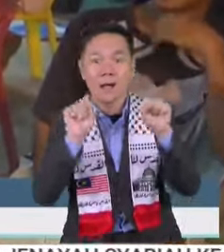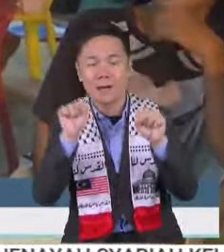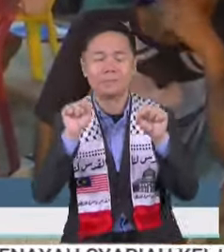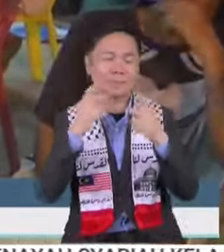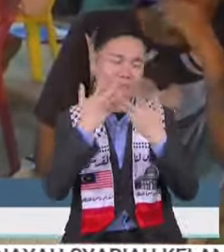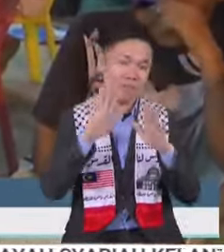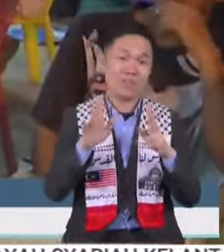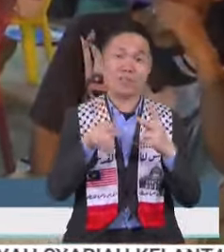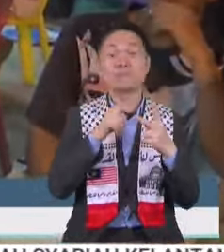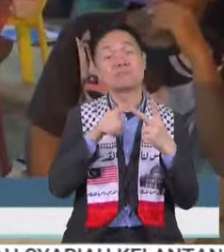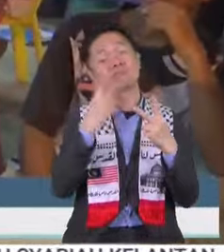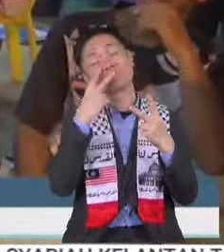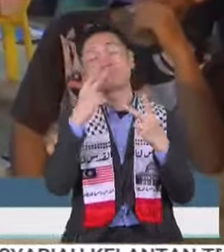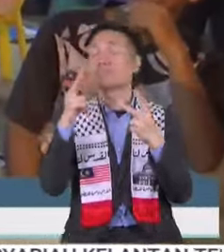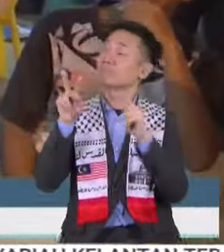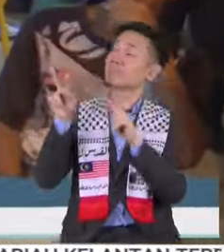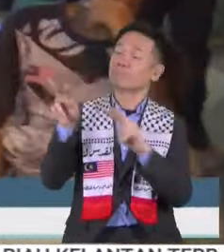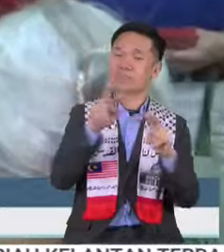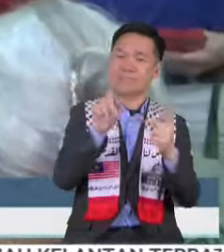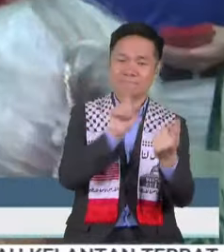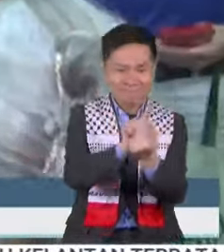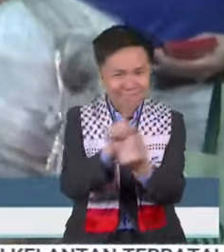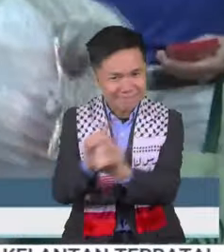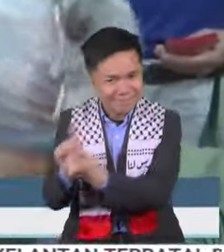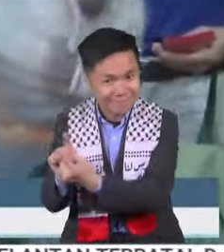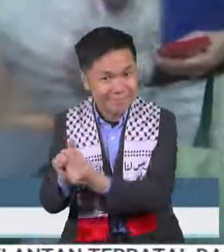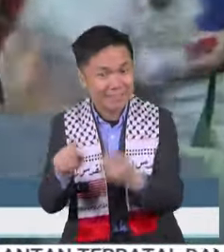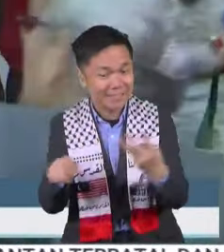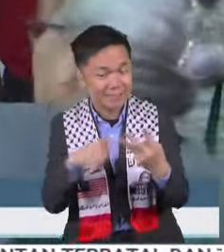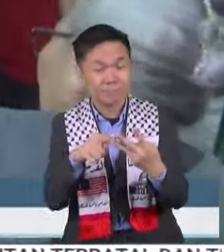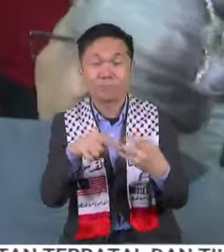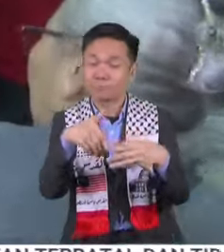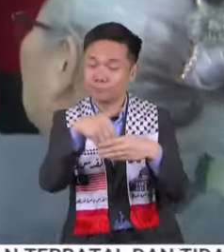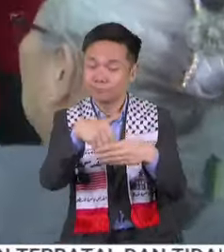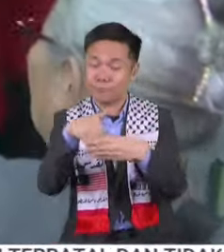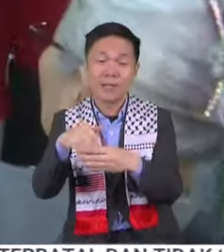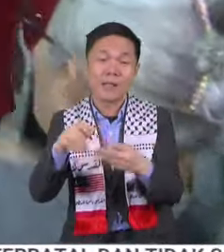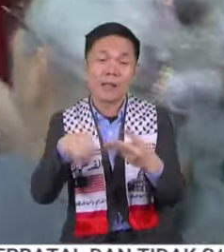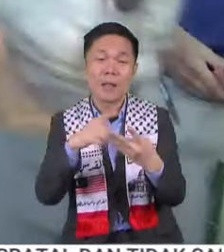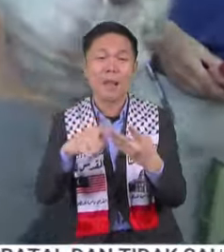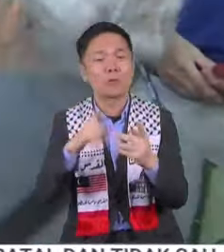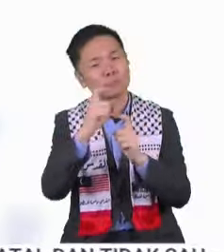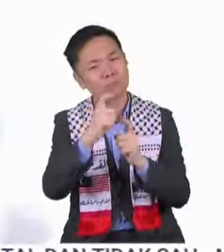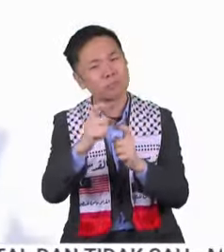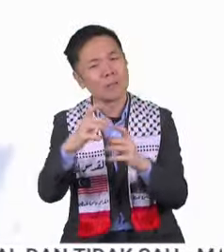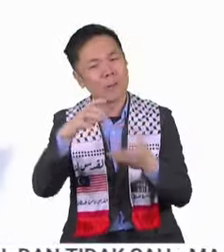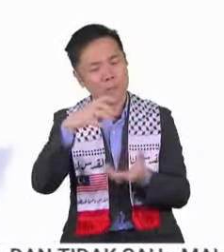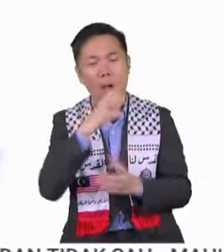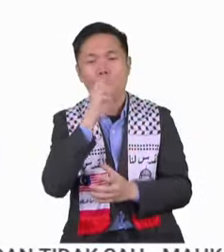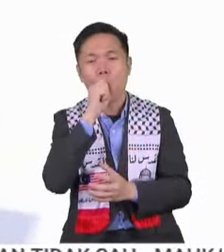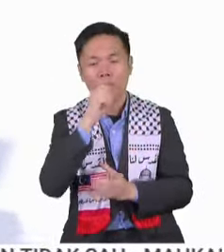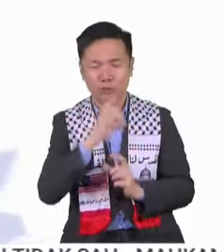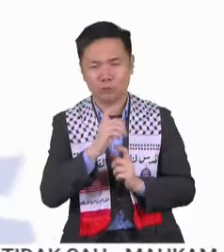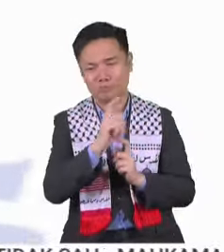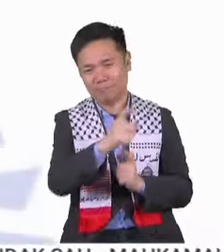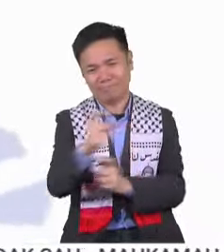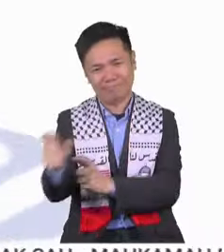Dato' Iwan turut menyantuni masyarakat di kawasan ini selain menyampaikan sumbangan limau mandarin.